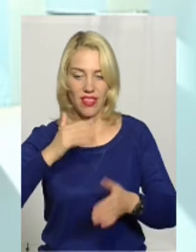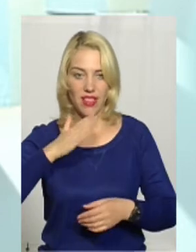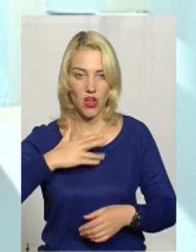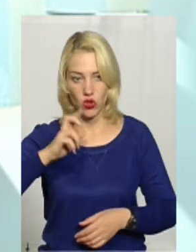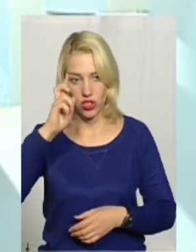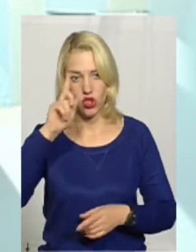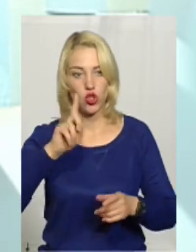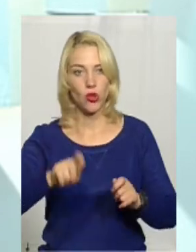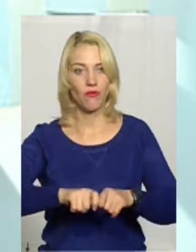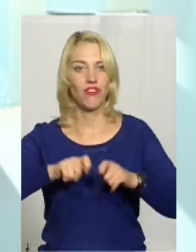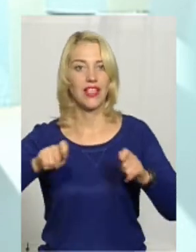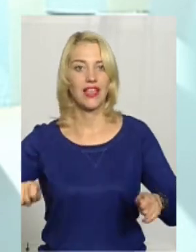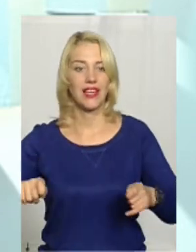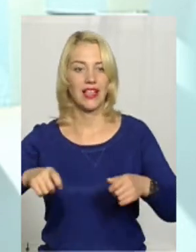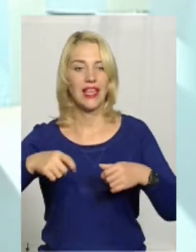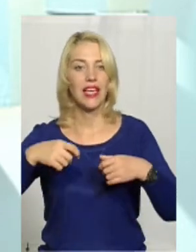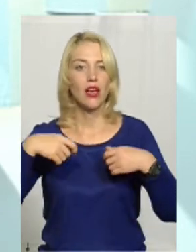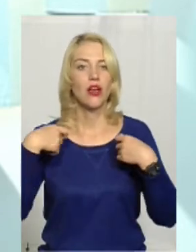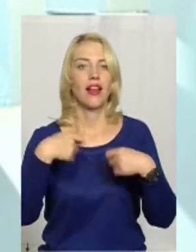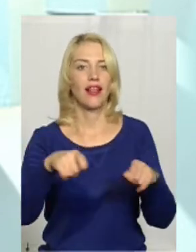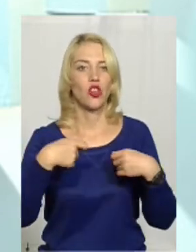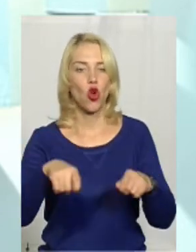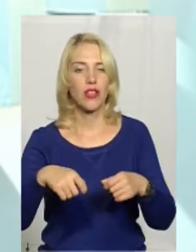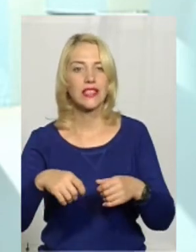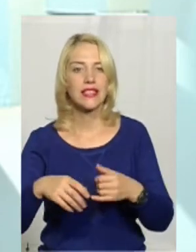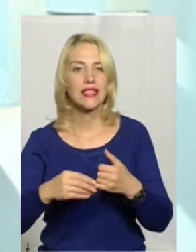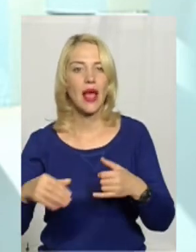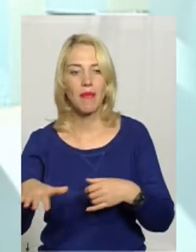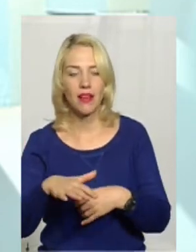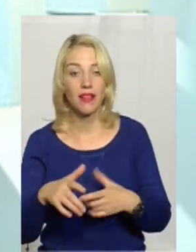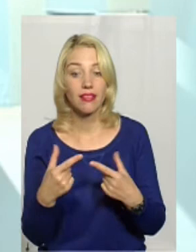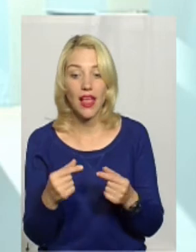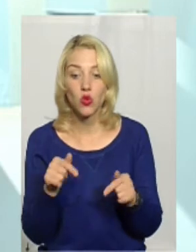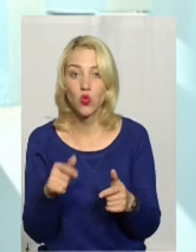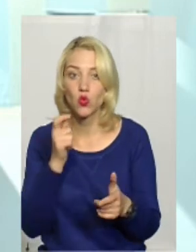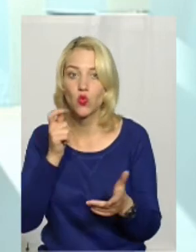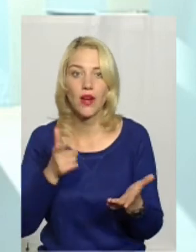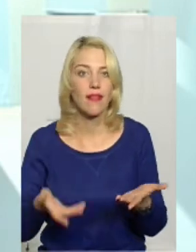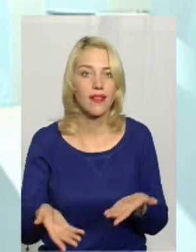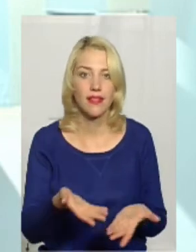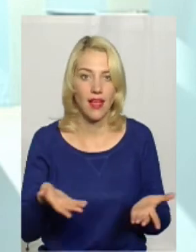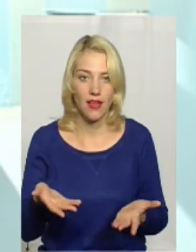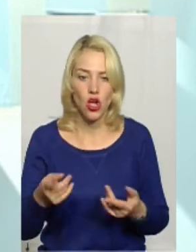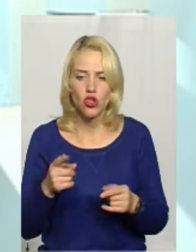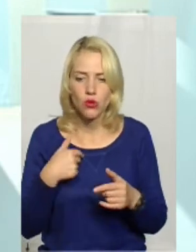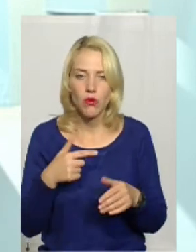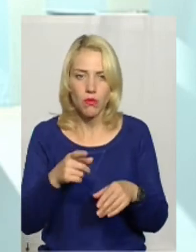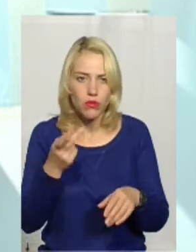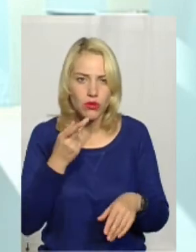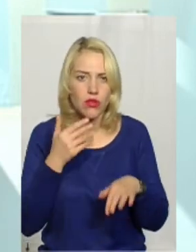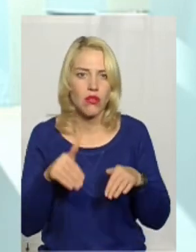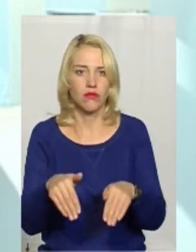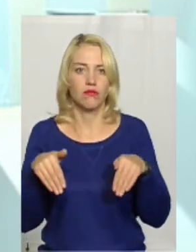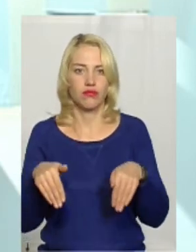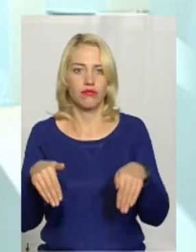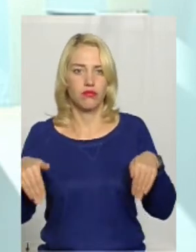щоб відкрили ринок землі. Ви розумієте? Де тут Україна? Чому ми весь час повземо отак назад, хто з